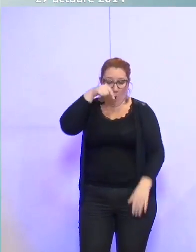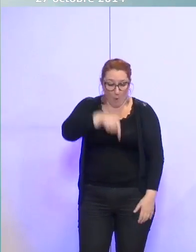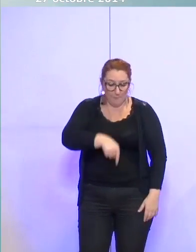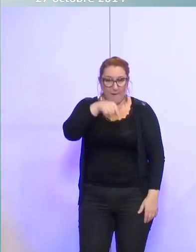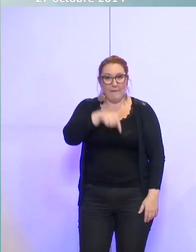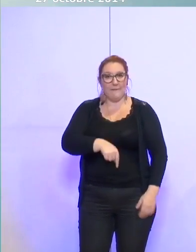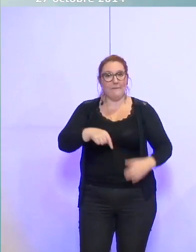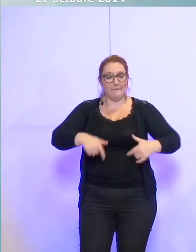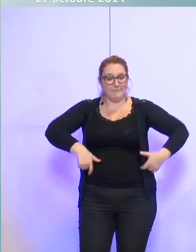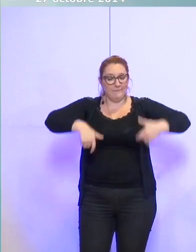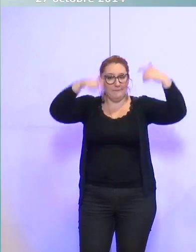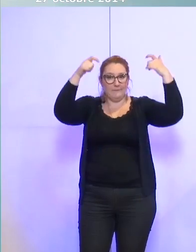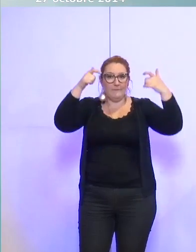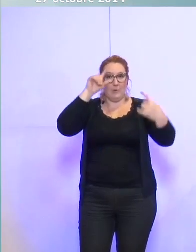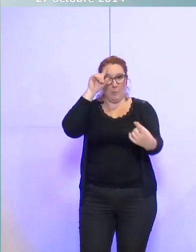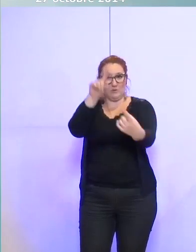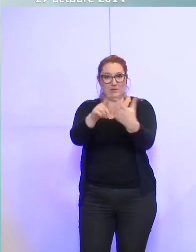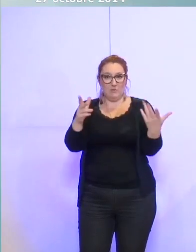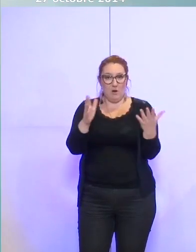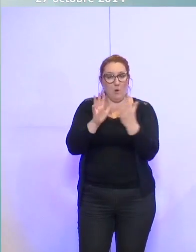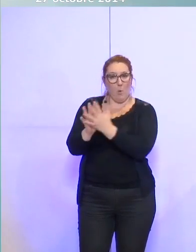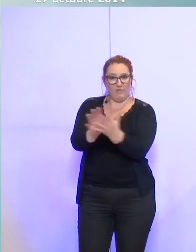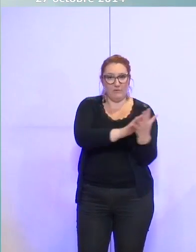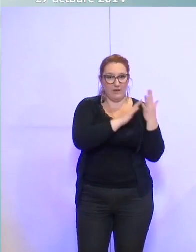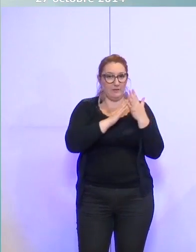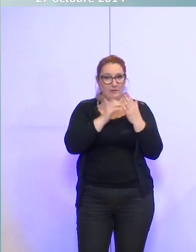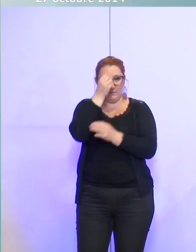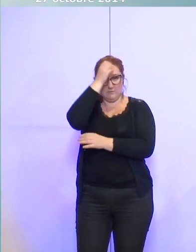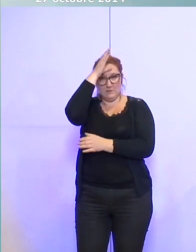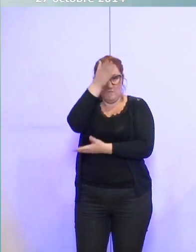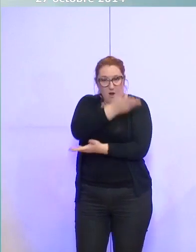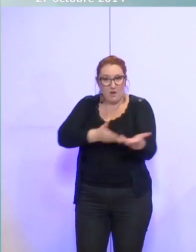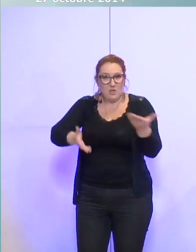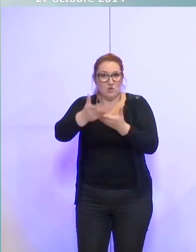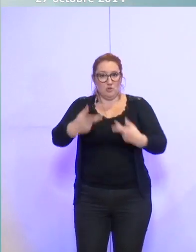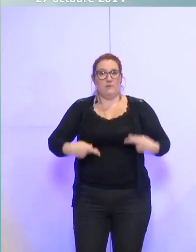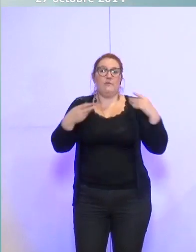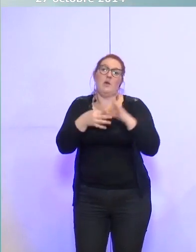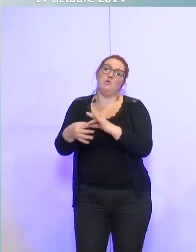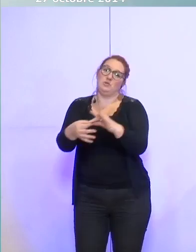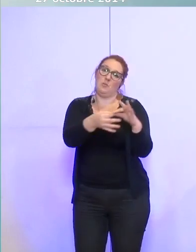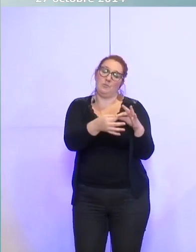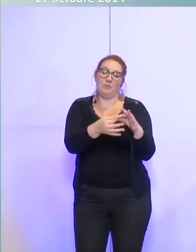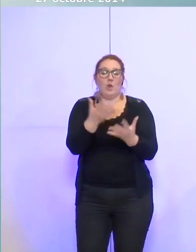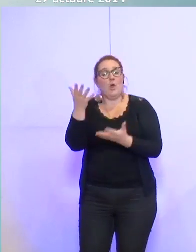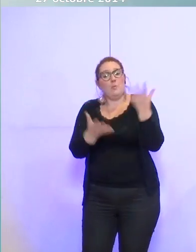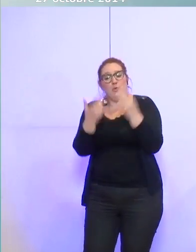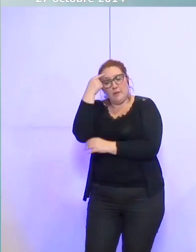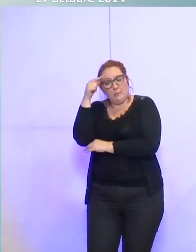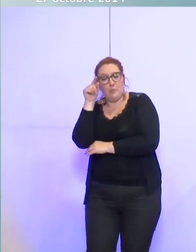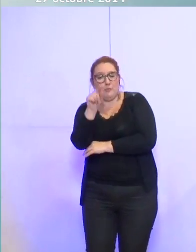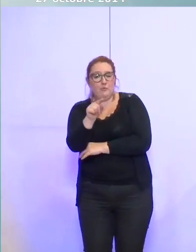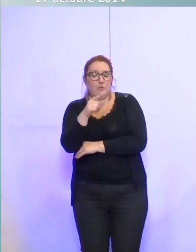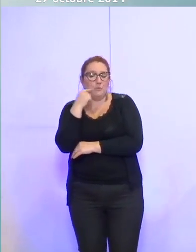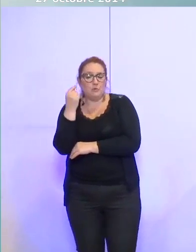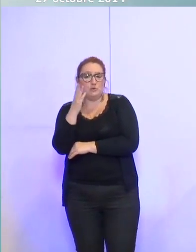la convivialité, l'échange des savoirs, le vivre ensemble. Alors, ce sont peut-être des notions qui échappent à M. Breuil